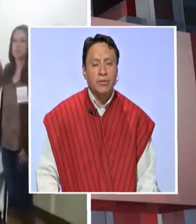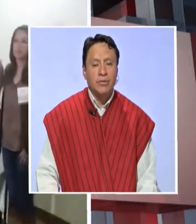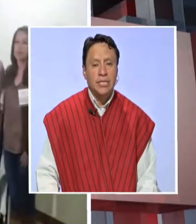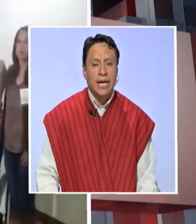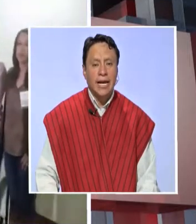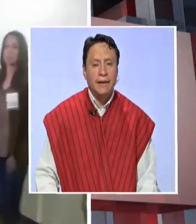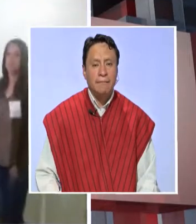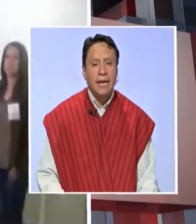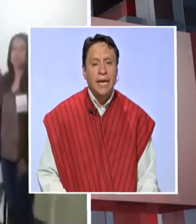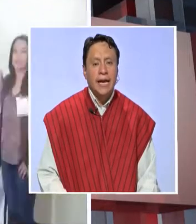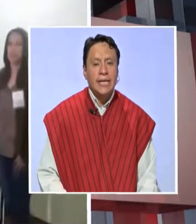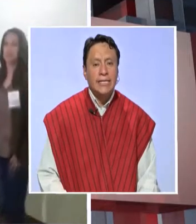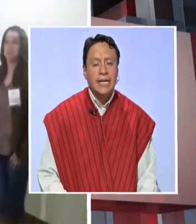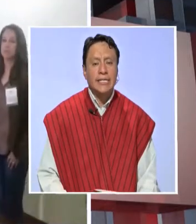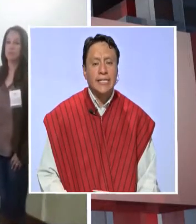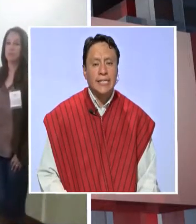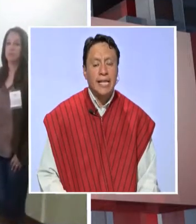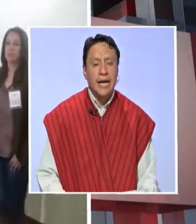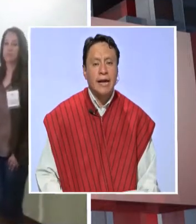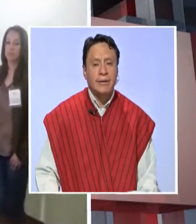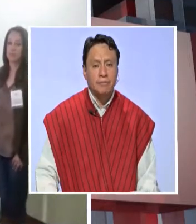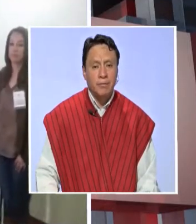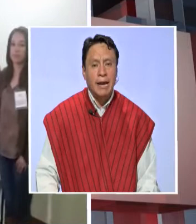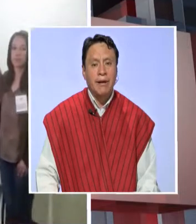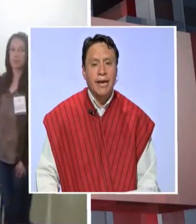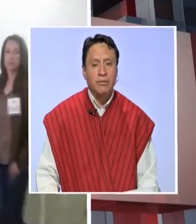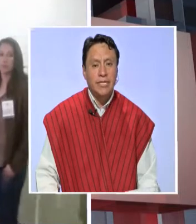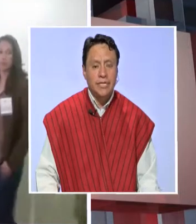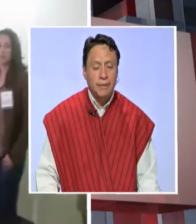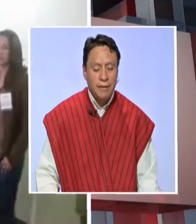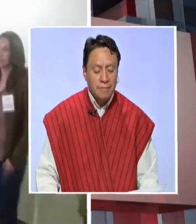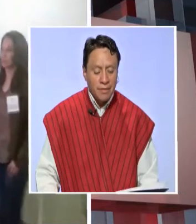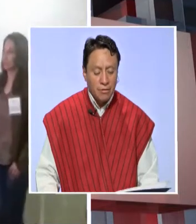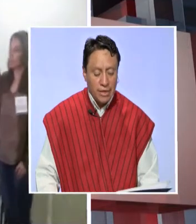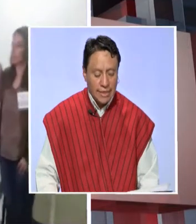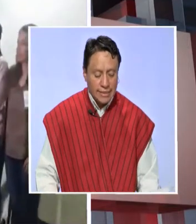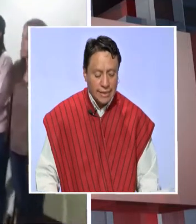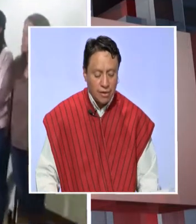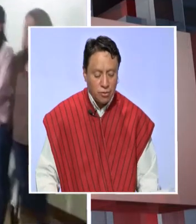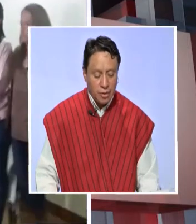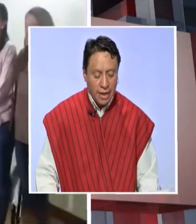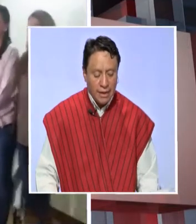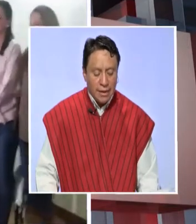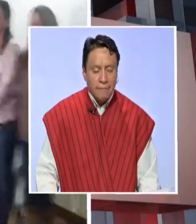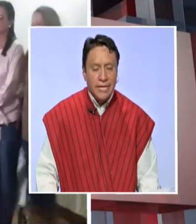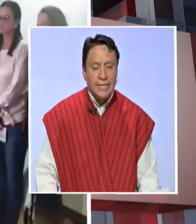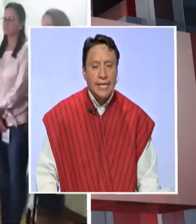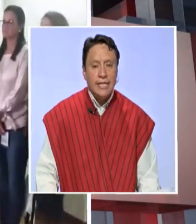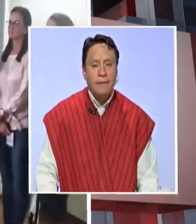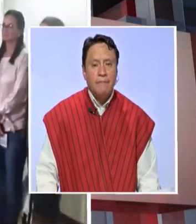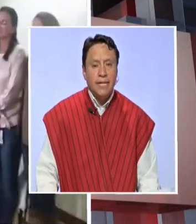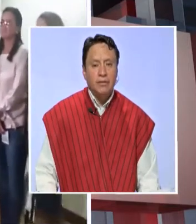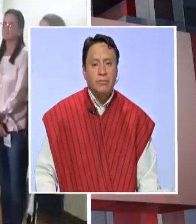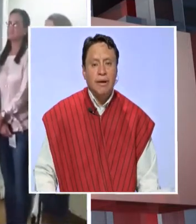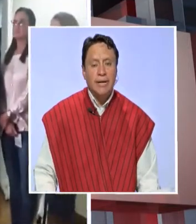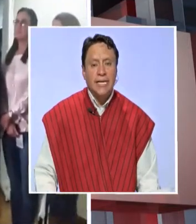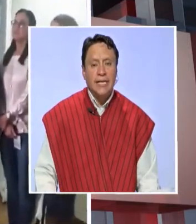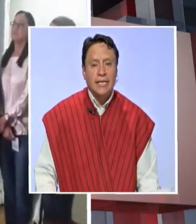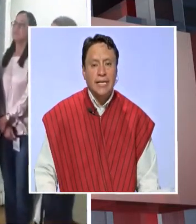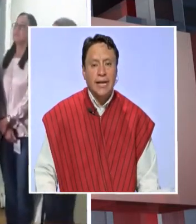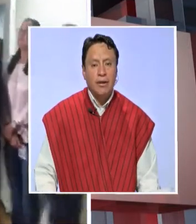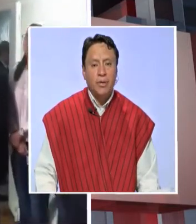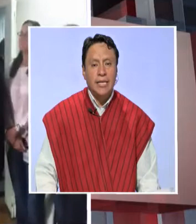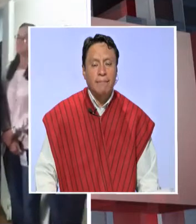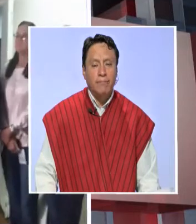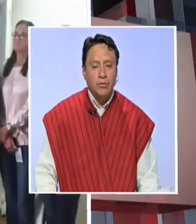Chaita, Minyukunchi, Kakaipi, Kasna, Rixichina, Puak, Mayakunchi, Nishpami, Uija, Chirka, Kuna. Presidente Ambato, Mama